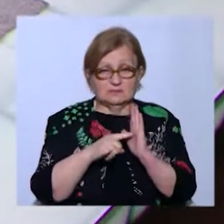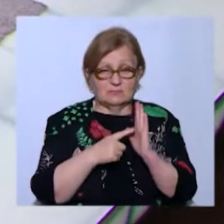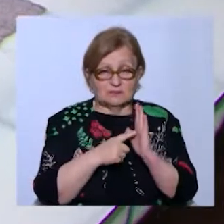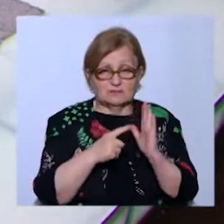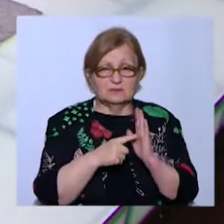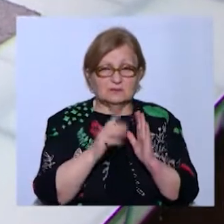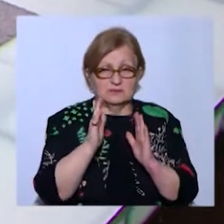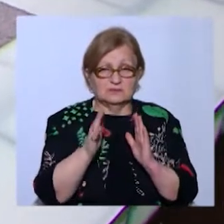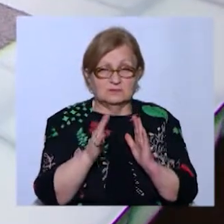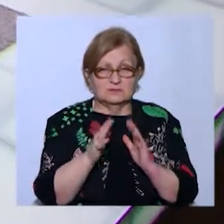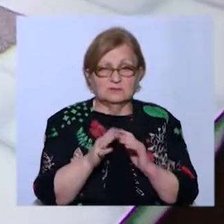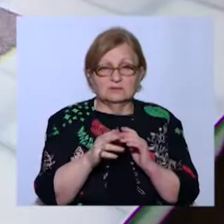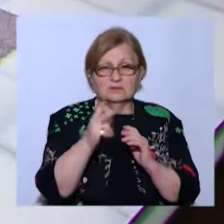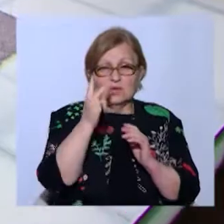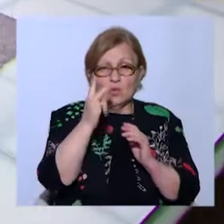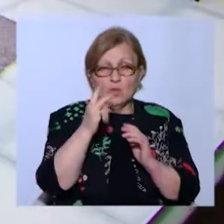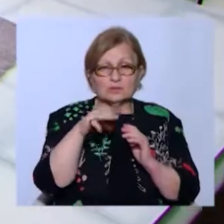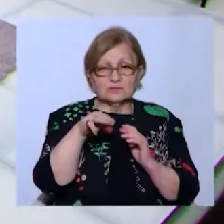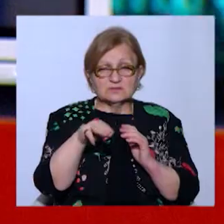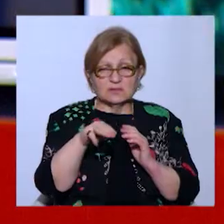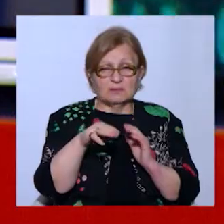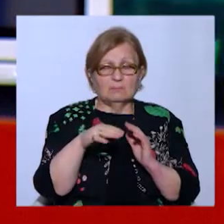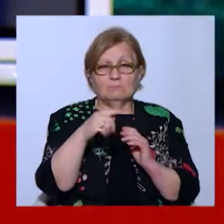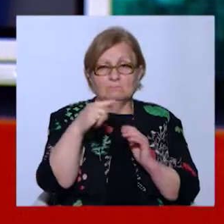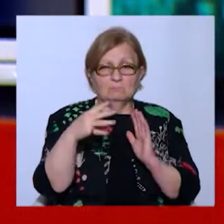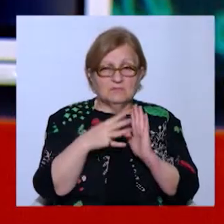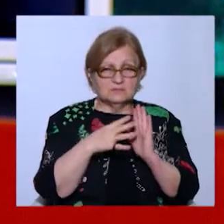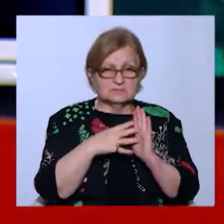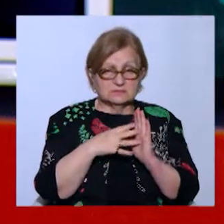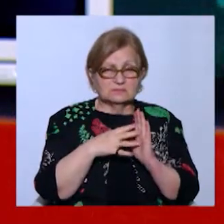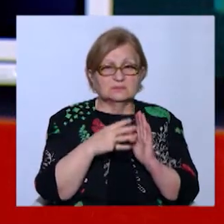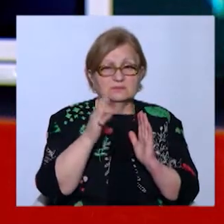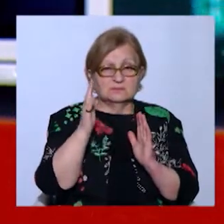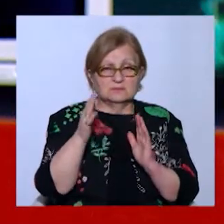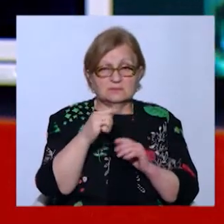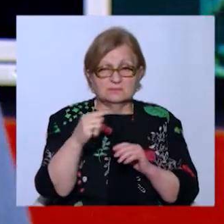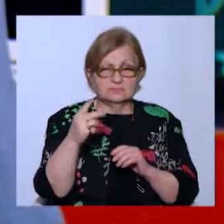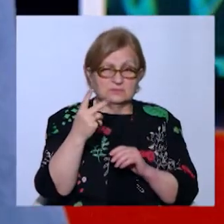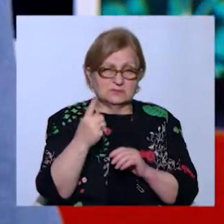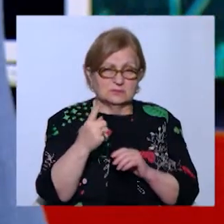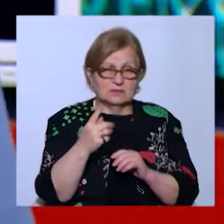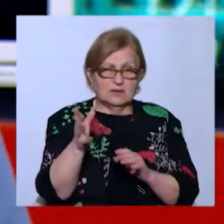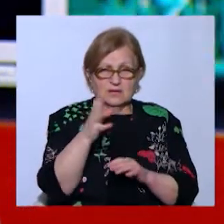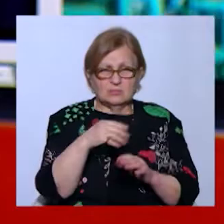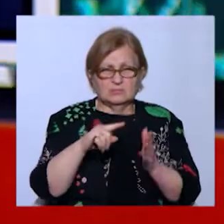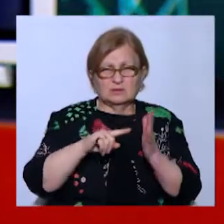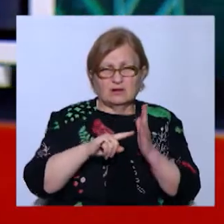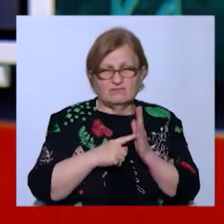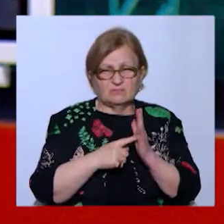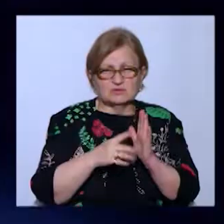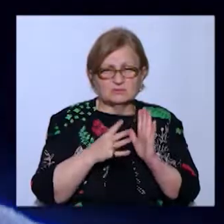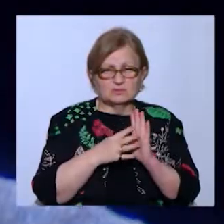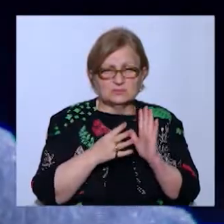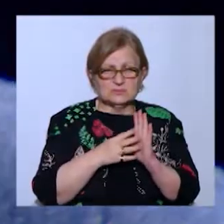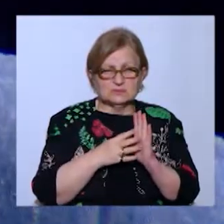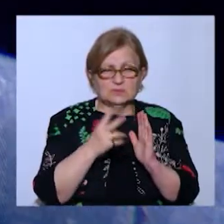მეცხრედის ნამრავლი 2 t მეცხრედი უდრის და 1 - t-ს და 1-ის ნამრავლი 1. მოდით გავამრავლოთ ეს ტოლობა 9-ზე,